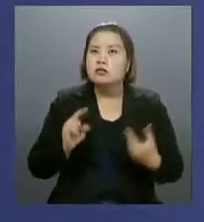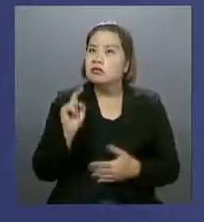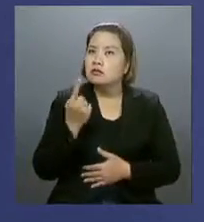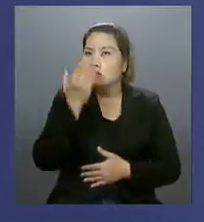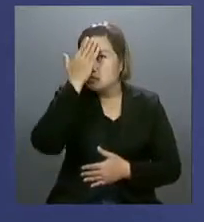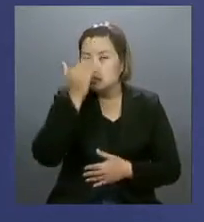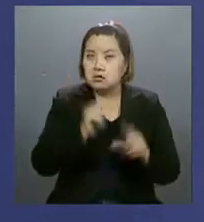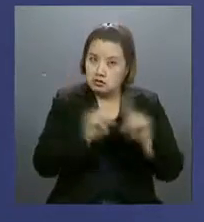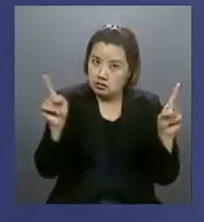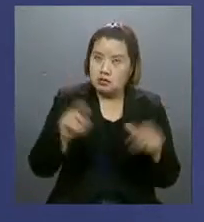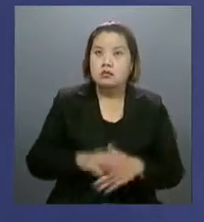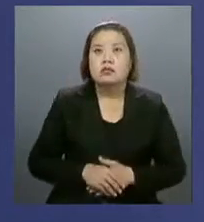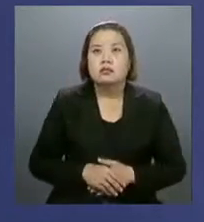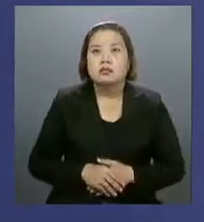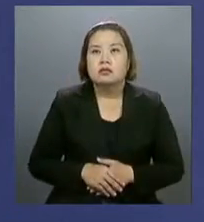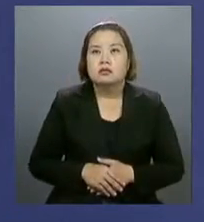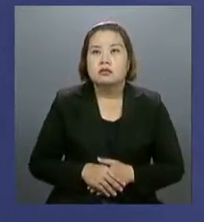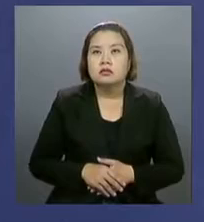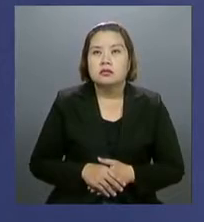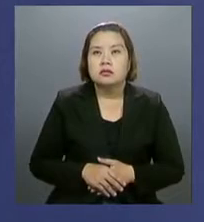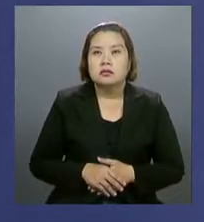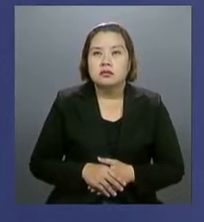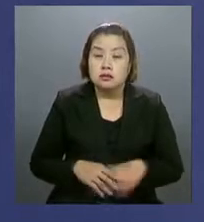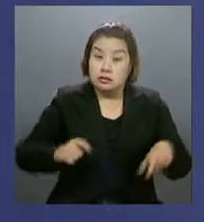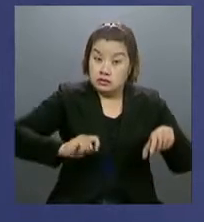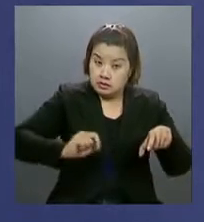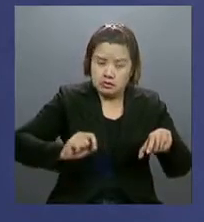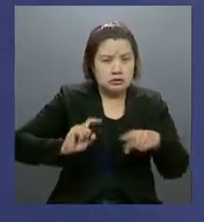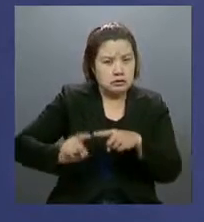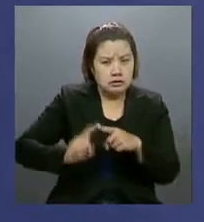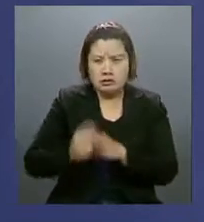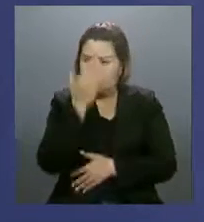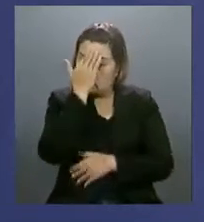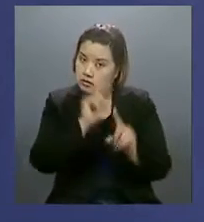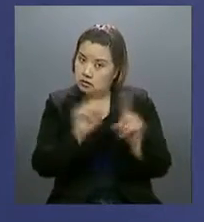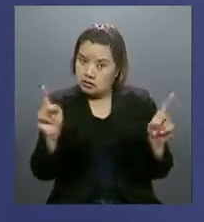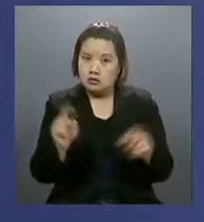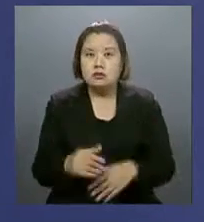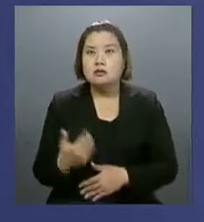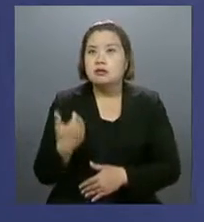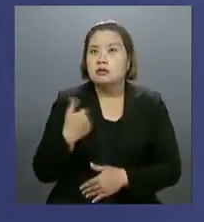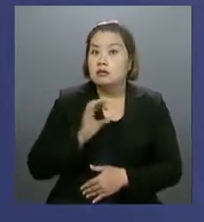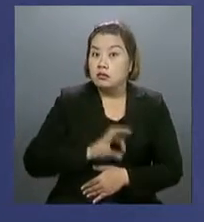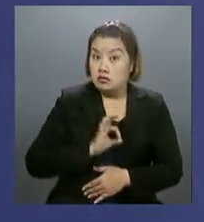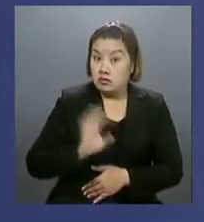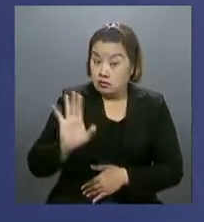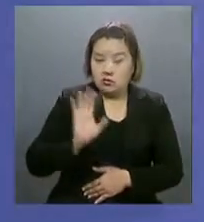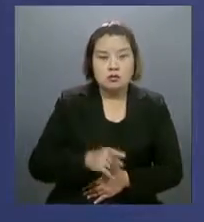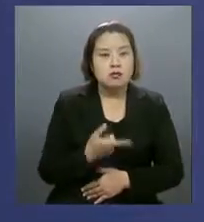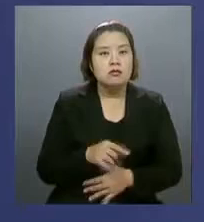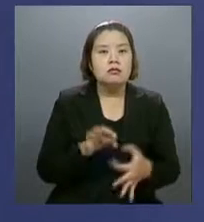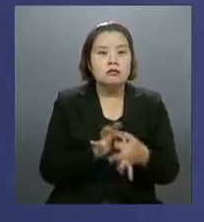ไม่เหมือนกับเครื่องสายอื่นๆอ่ะคือมันจะมีความเกือบมีกลิ่นของความบอดของในตัวเสียงอยู่แล้วนะ